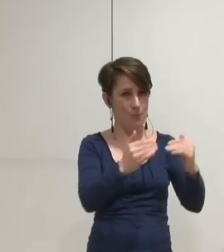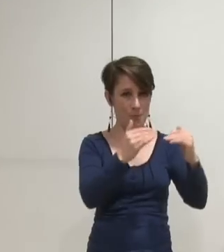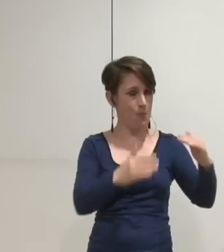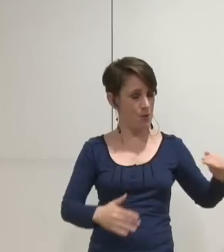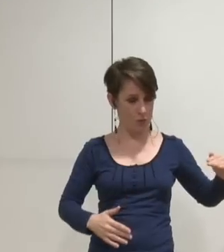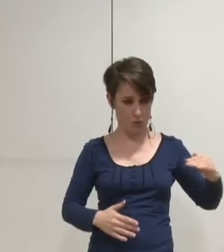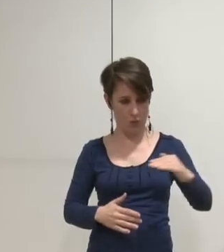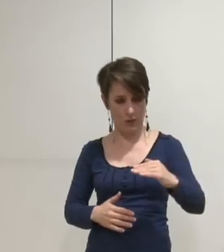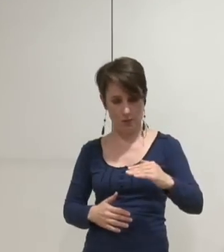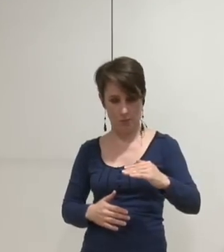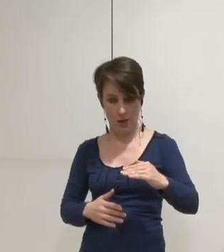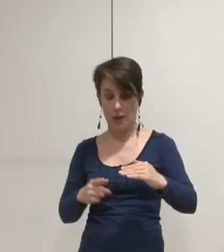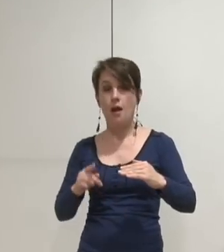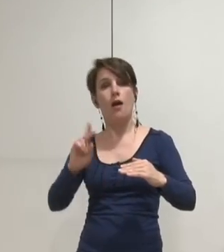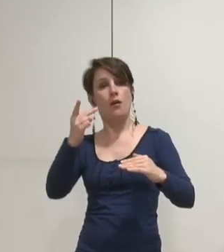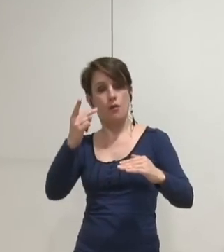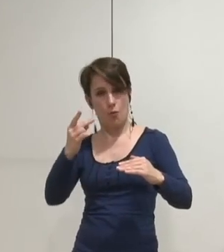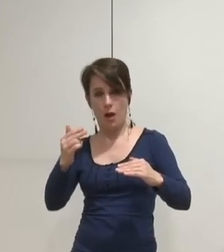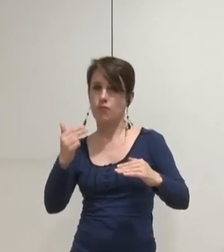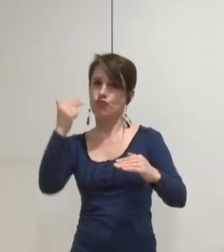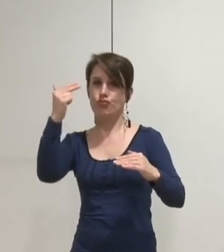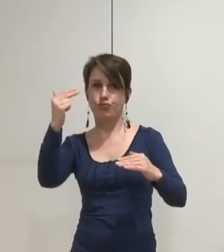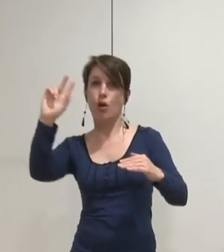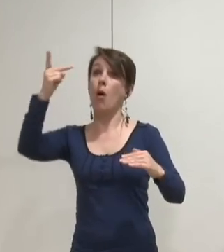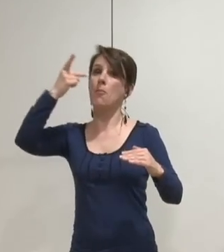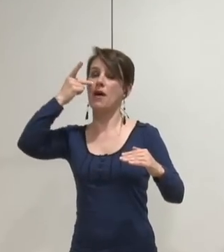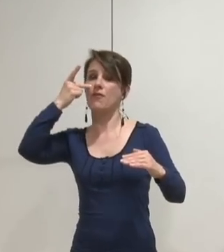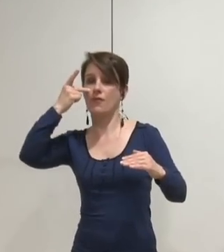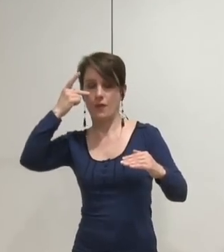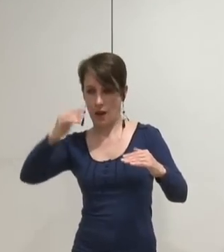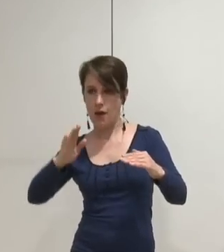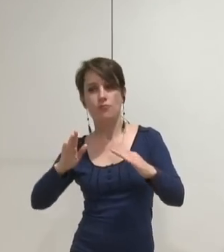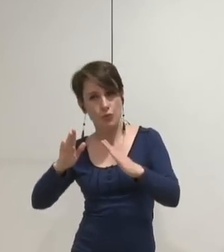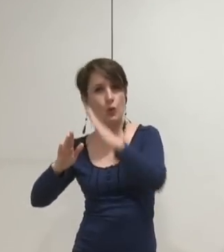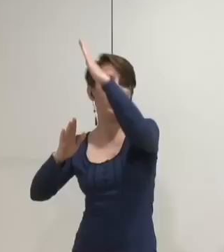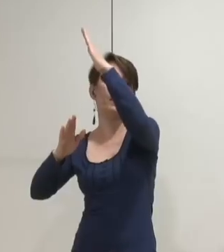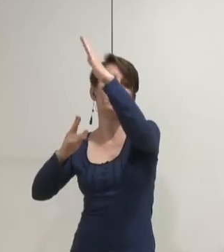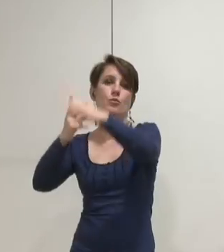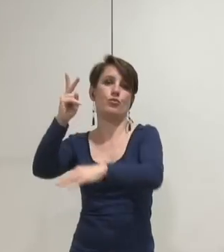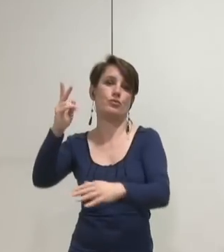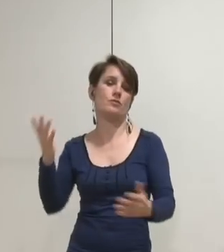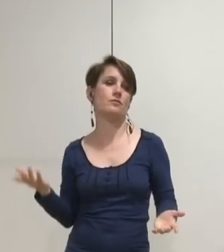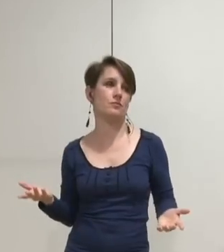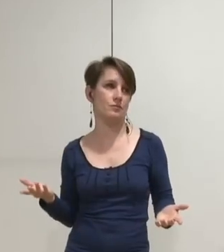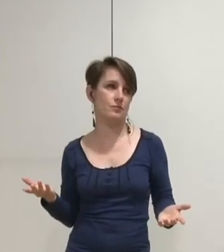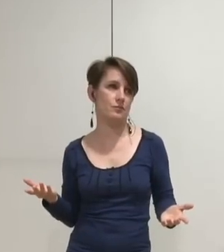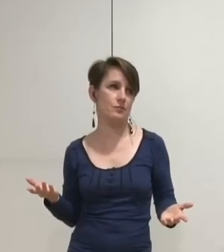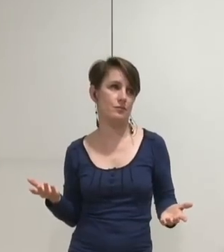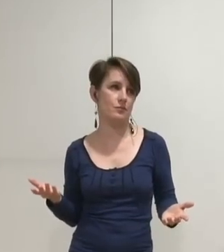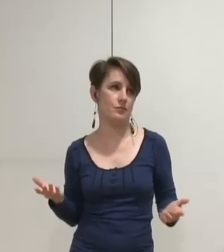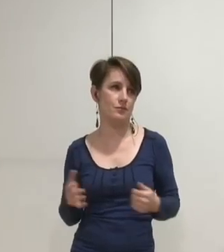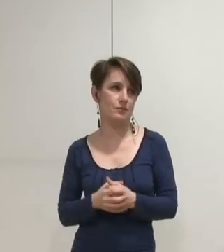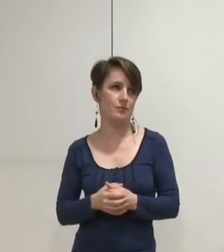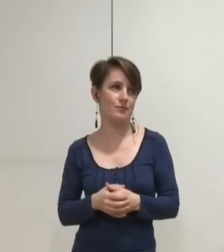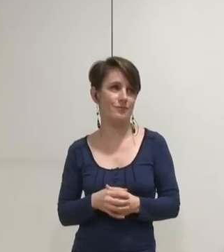que les catégories aisées et les hauts revenus euh on augmente signif